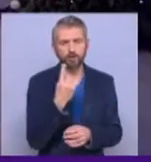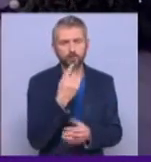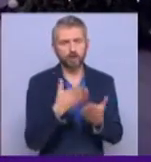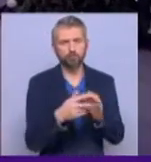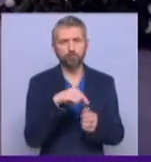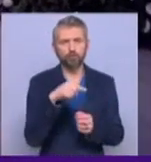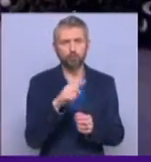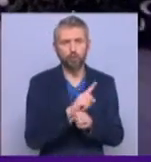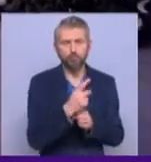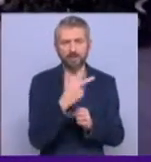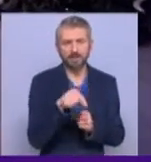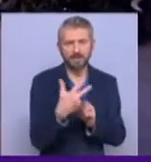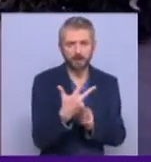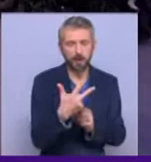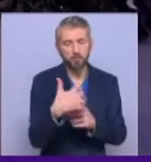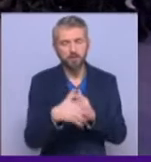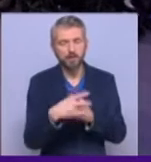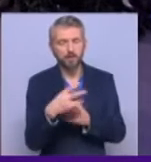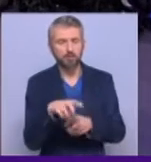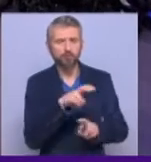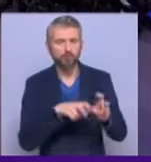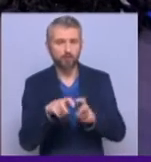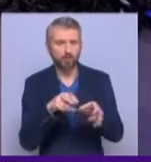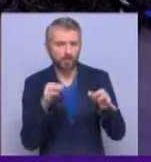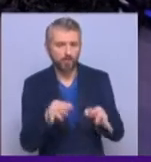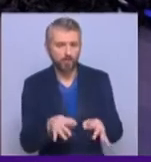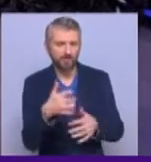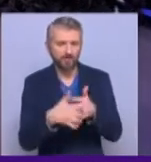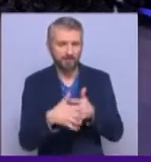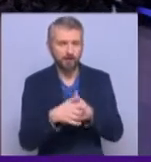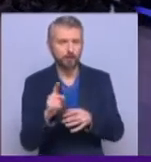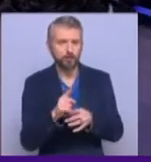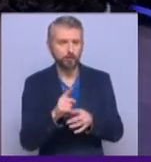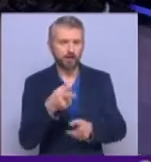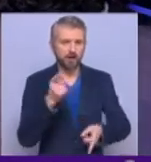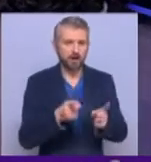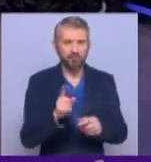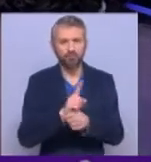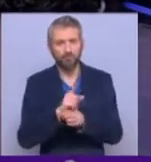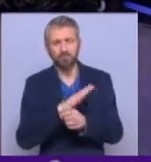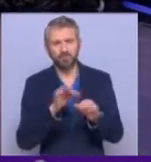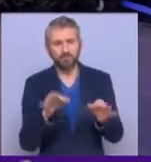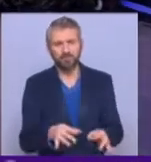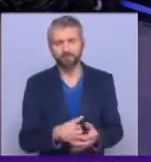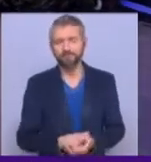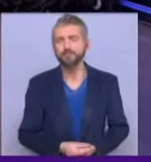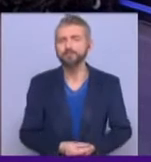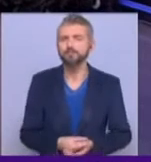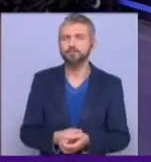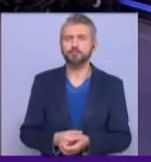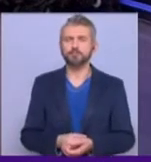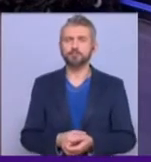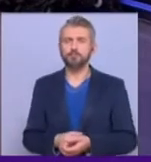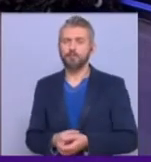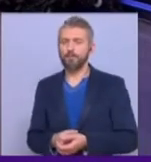норма 3,3. А далі, от посередині, треба шукати цю точку оптимуму, щоб реальність співпадала з тими нормами, які будуть зараз встановлювати.